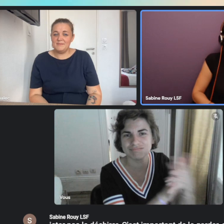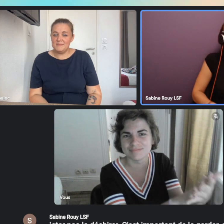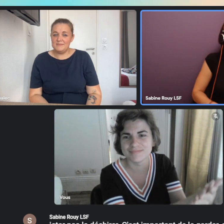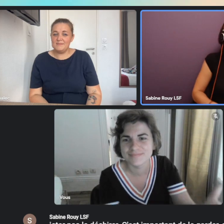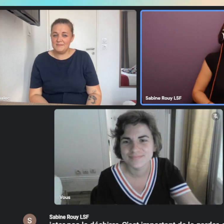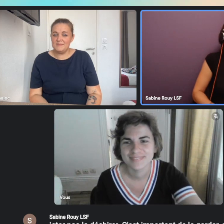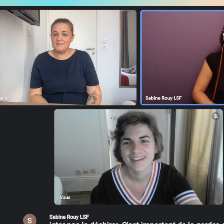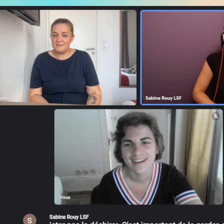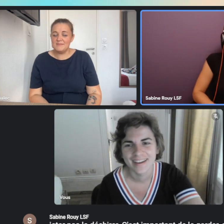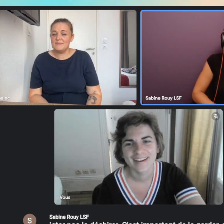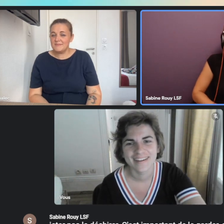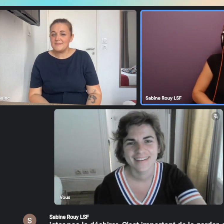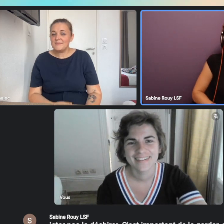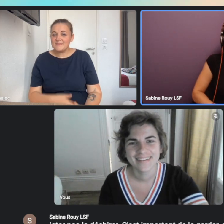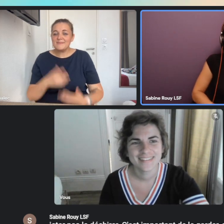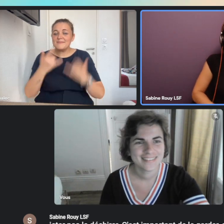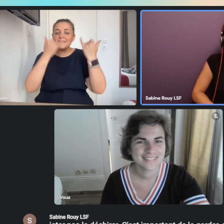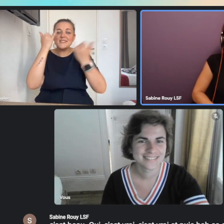d'archivage et c'est très riche.